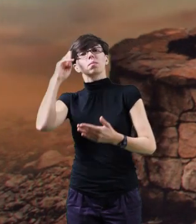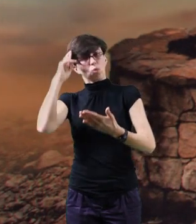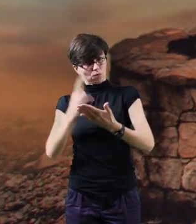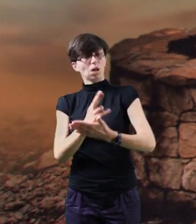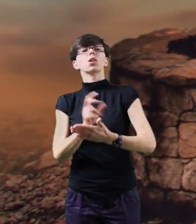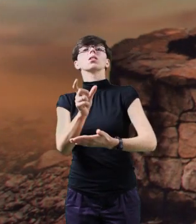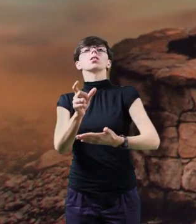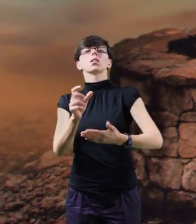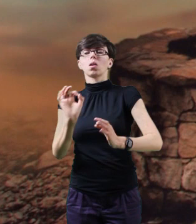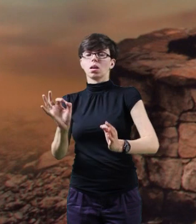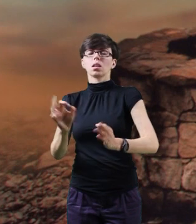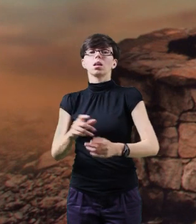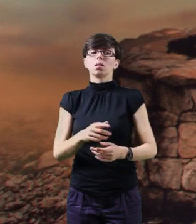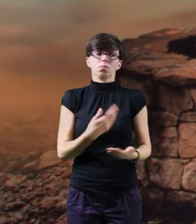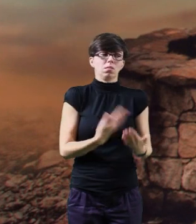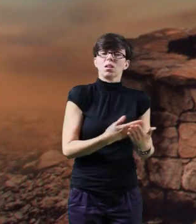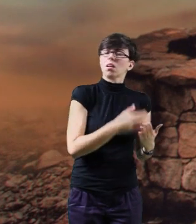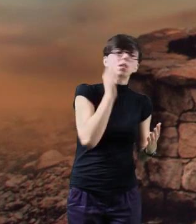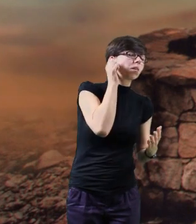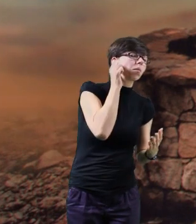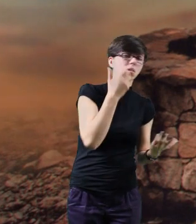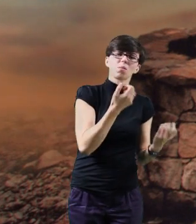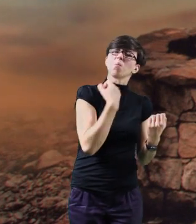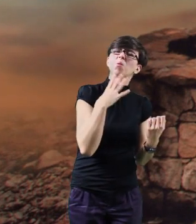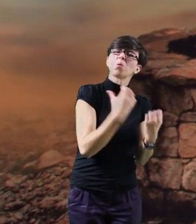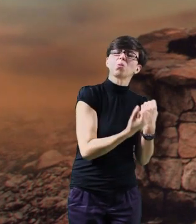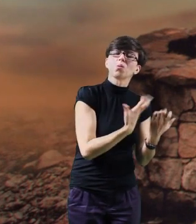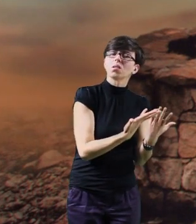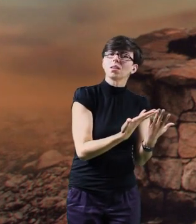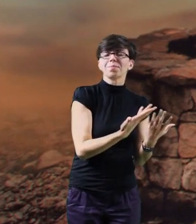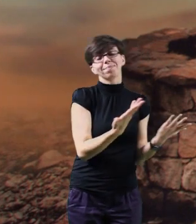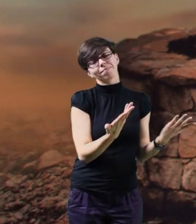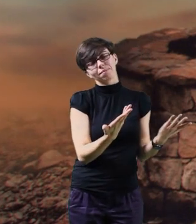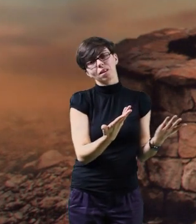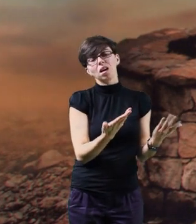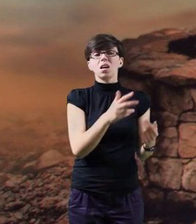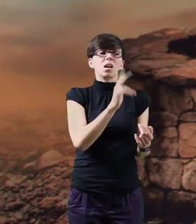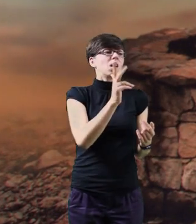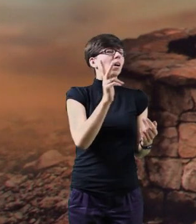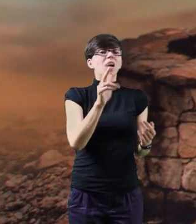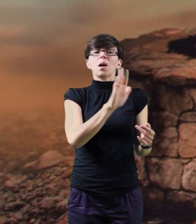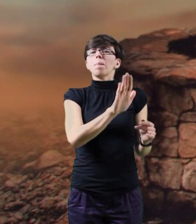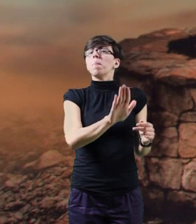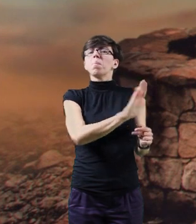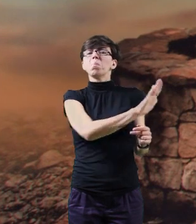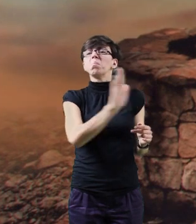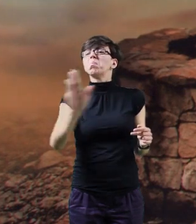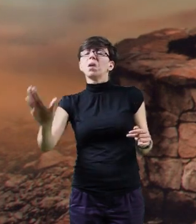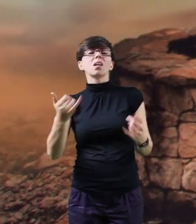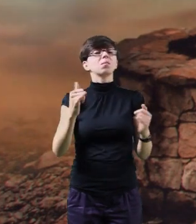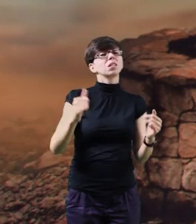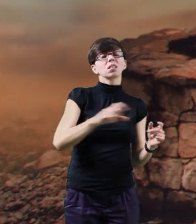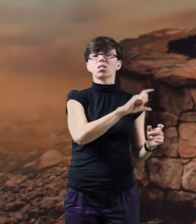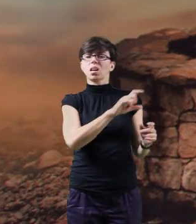Samary SPR swój c a Bóg nieziemsko Moi